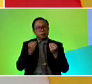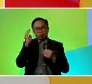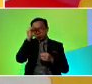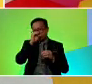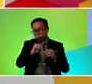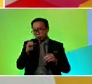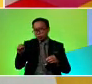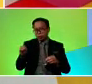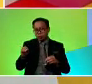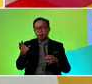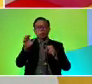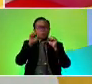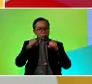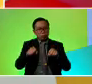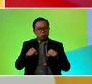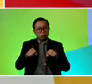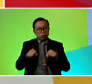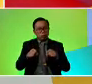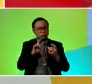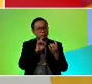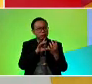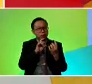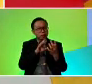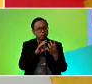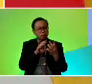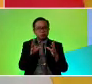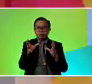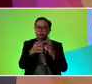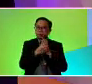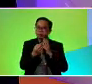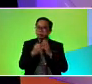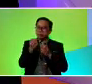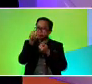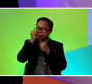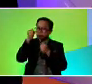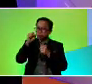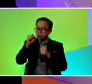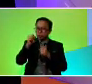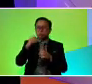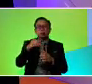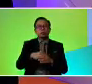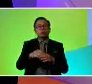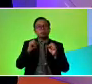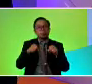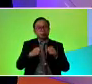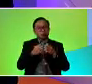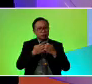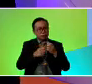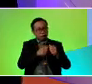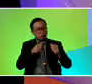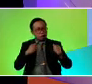dapat eh mengaplikasi kemahiran kecakapan seekor sosial kayak di mana mereka dapat mengelakkan diri